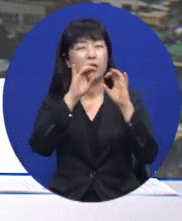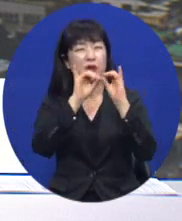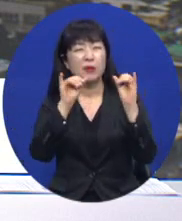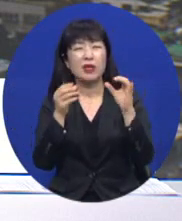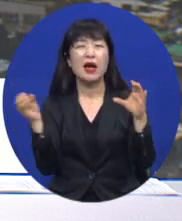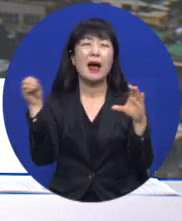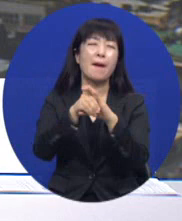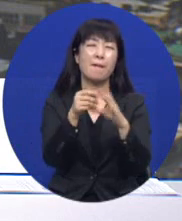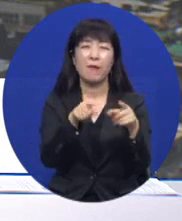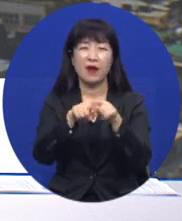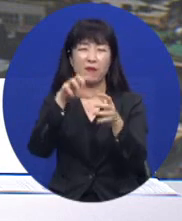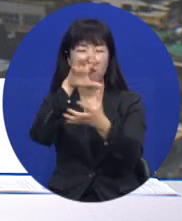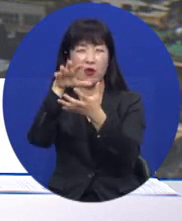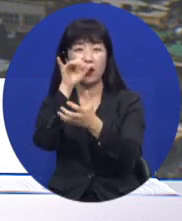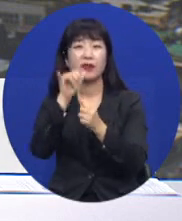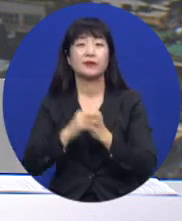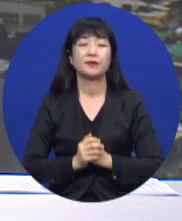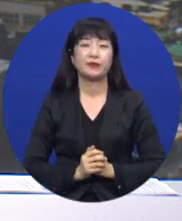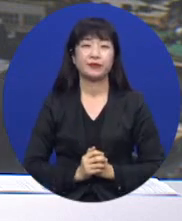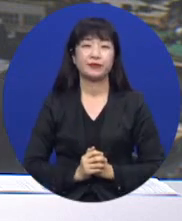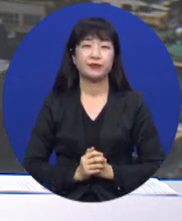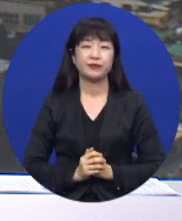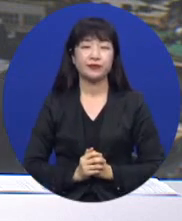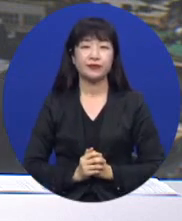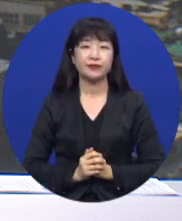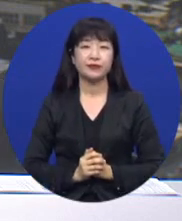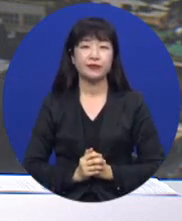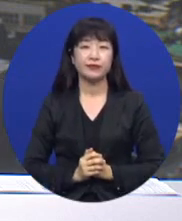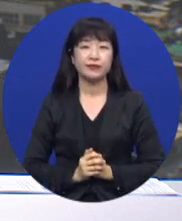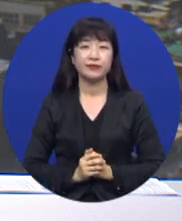의 기승을 부렸습니다 기 방석 기자입니다